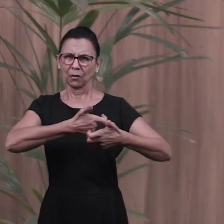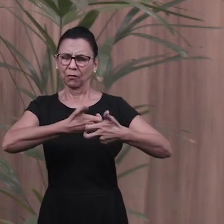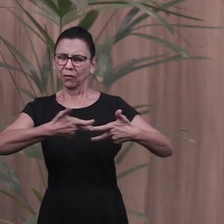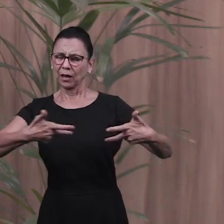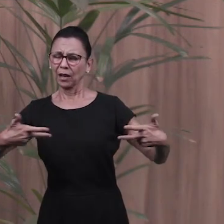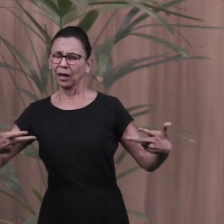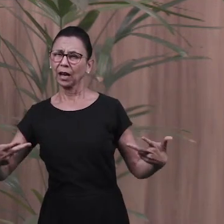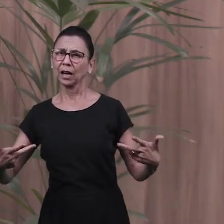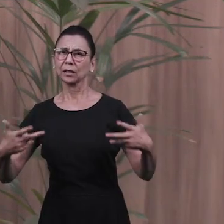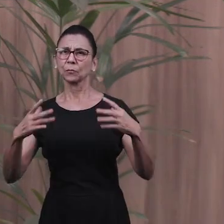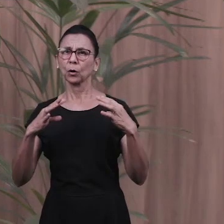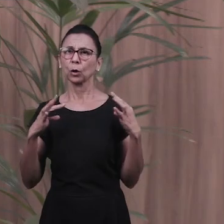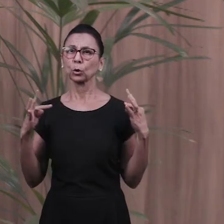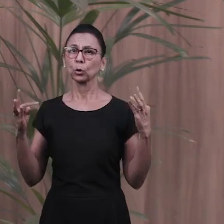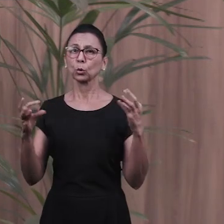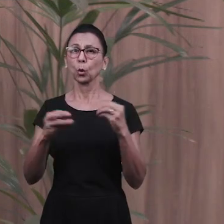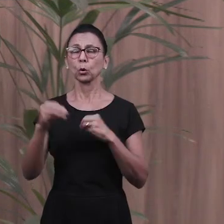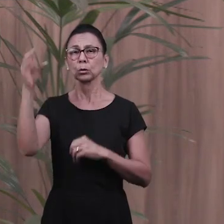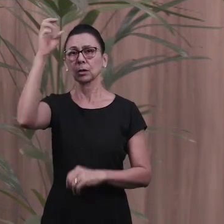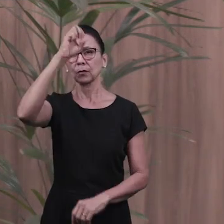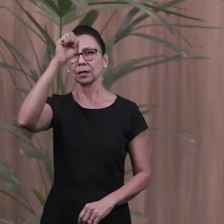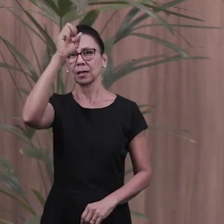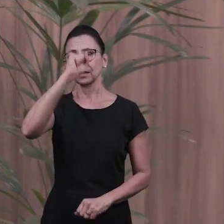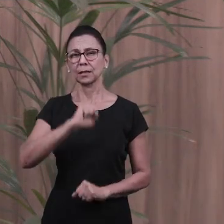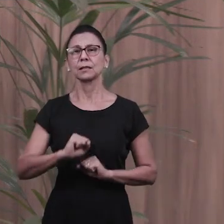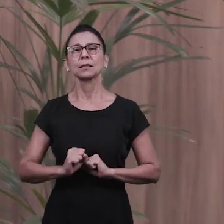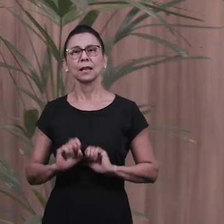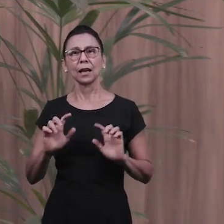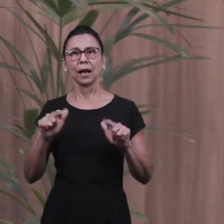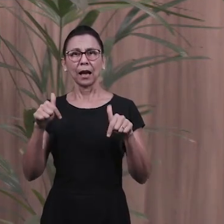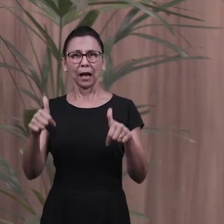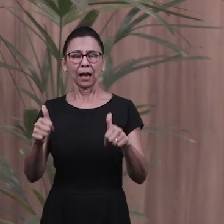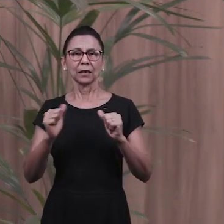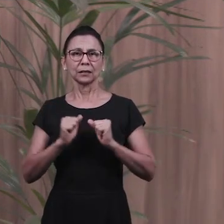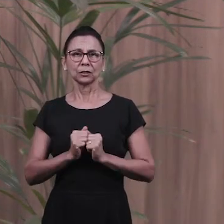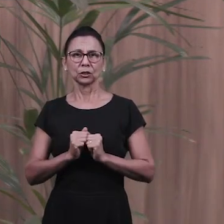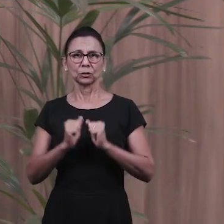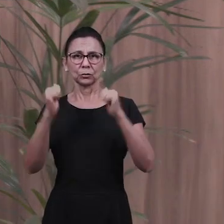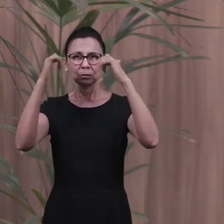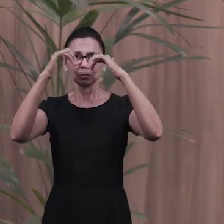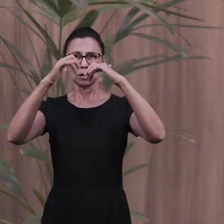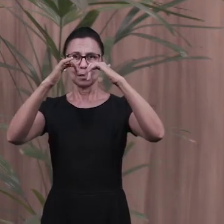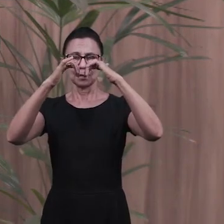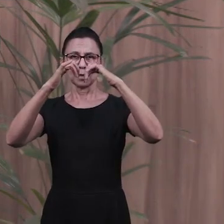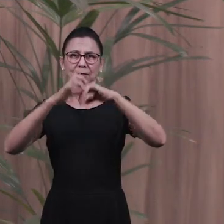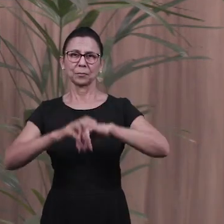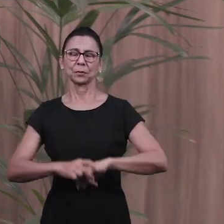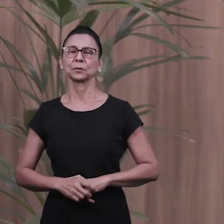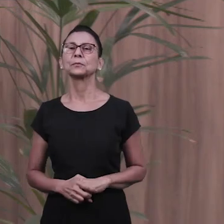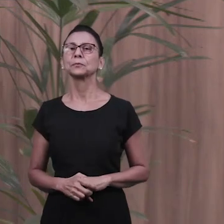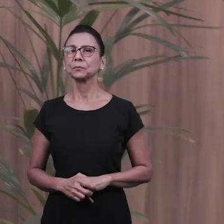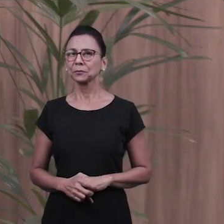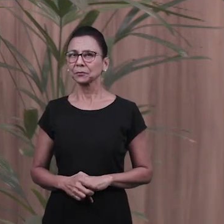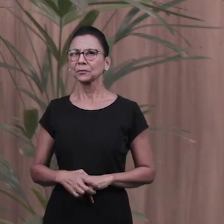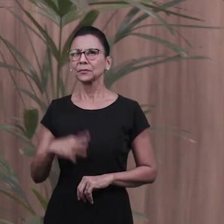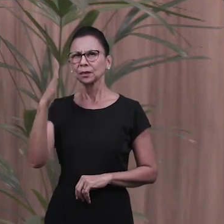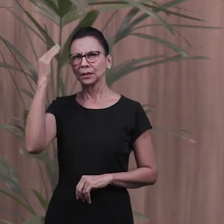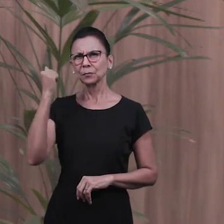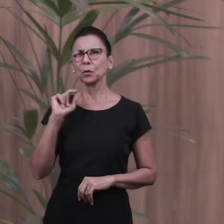que tous les apprentissages touchent la manière comme le cerveau se développe. Et comme nous savons, une partie de notre cerveau est dédiée à